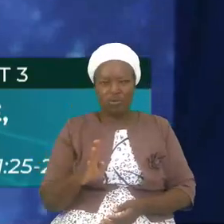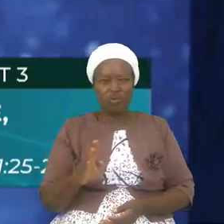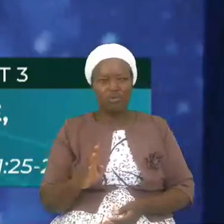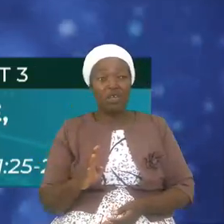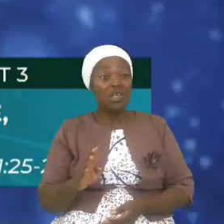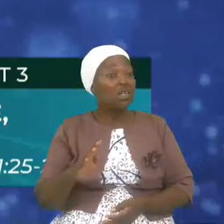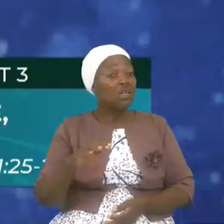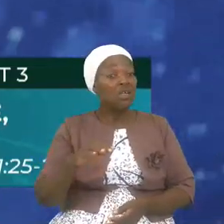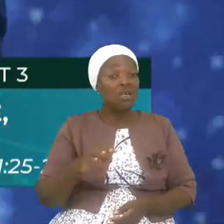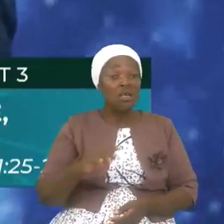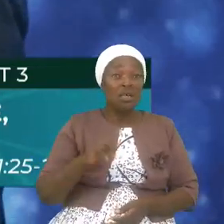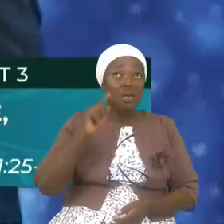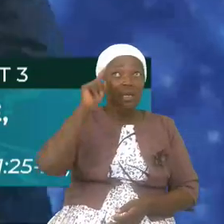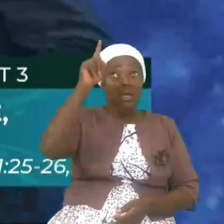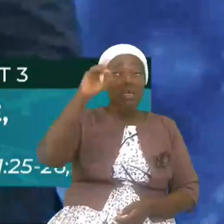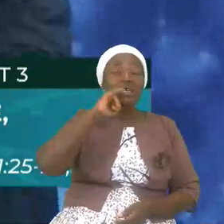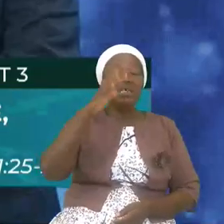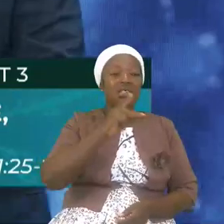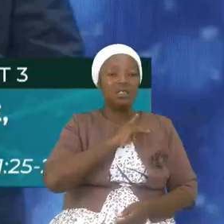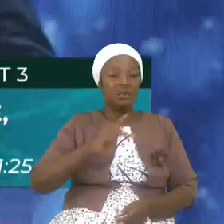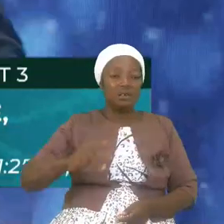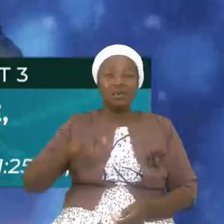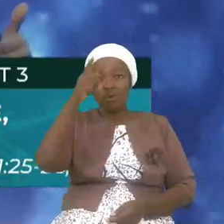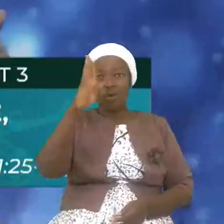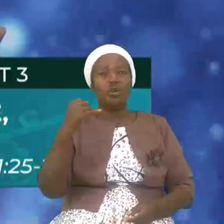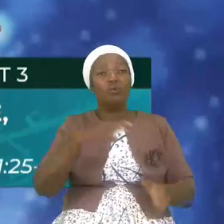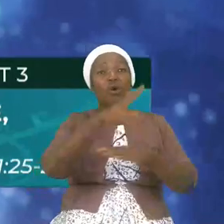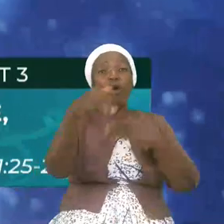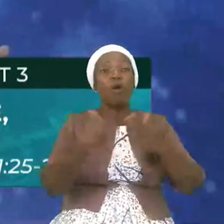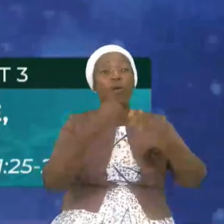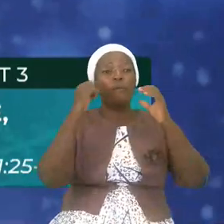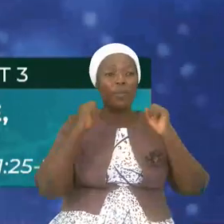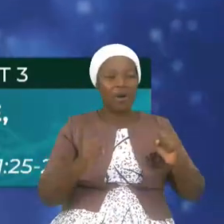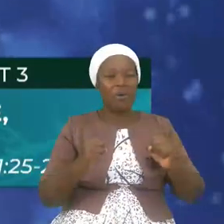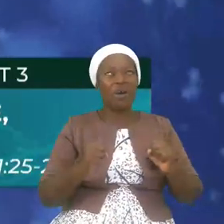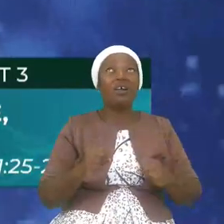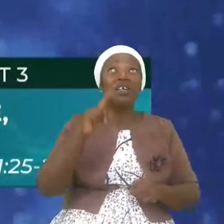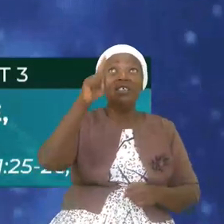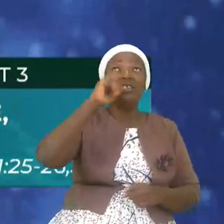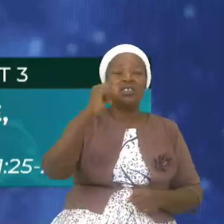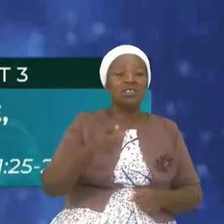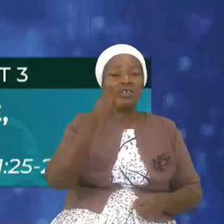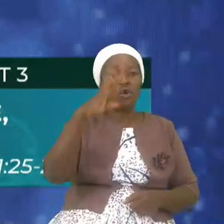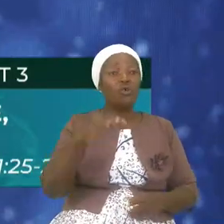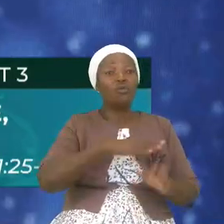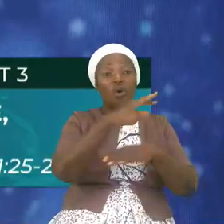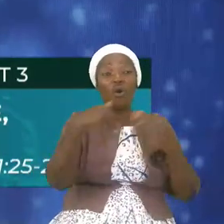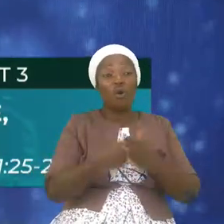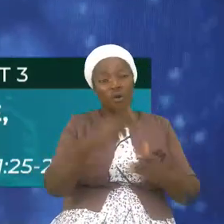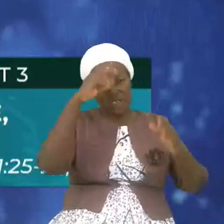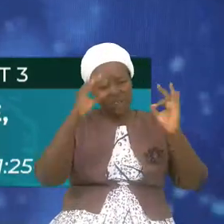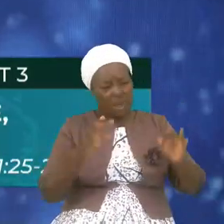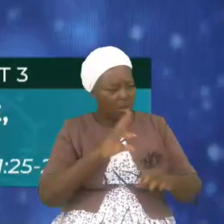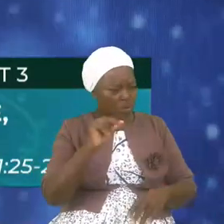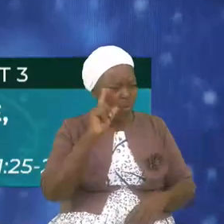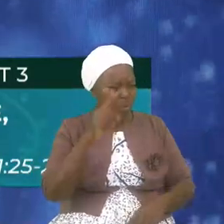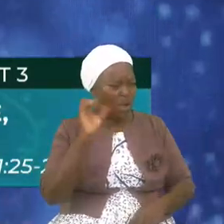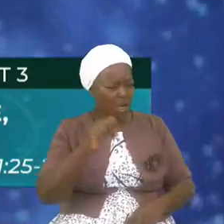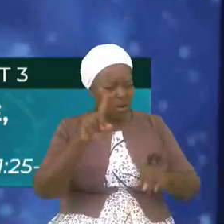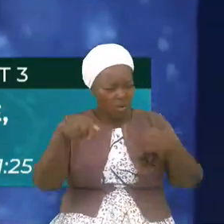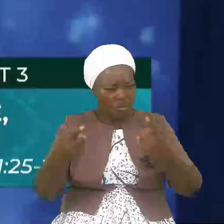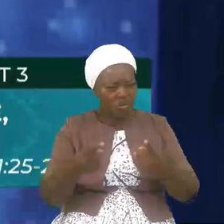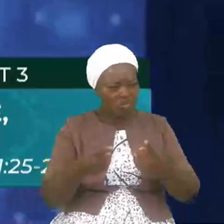il est le Dieu de toute puissance. Il est le Dieu de toute décision. Et personne ne peut